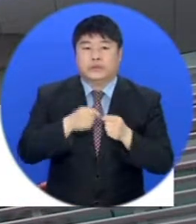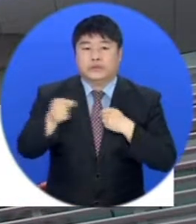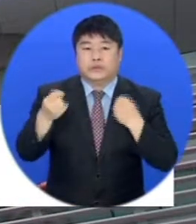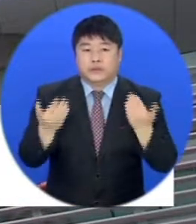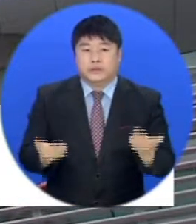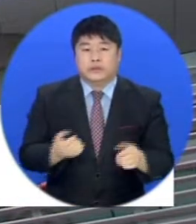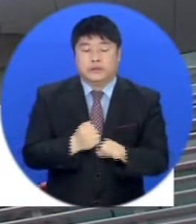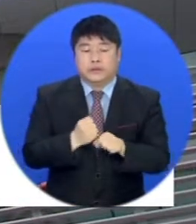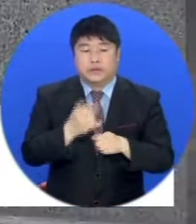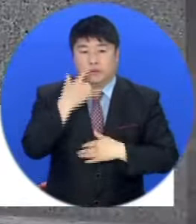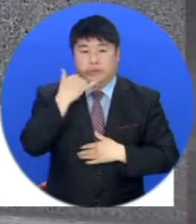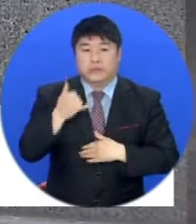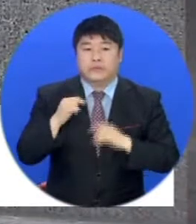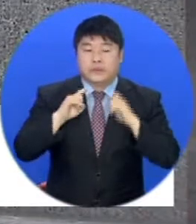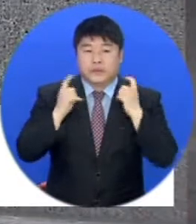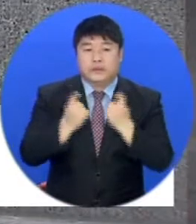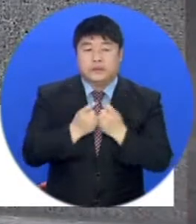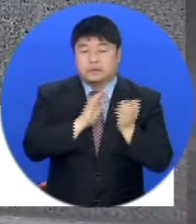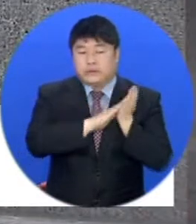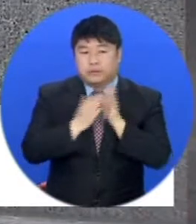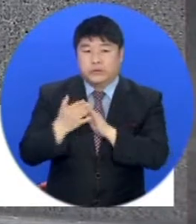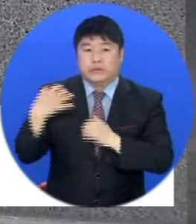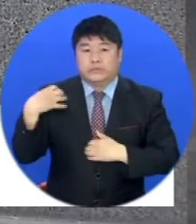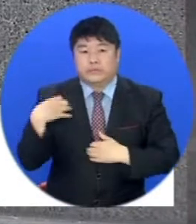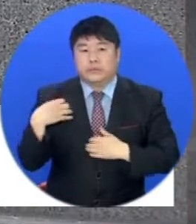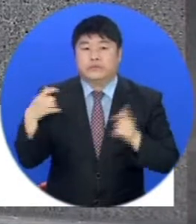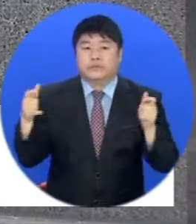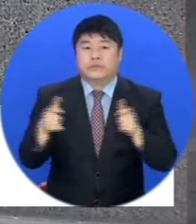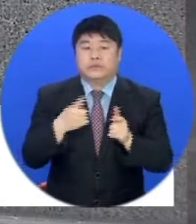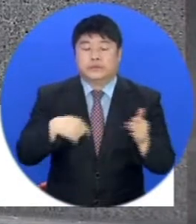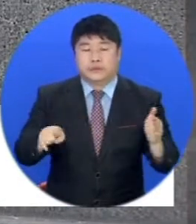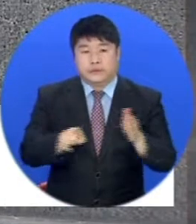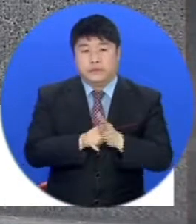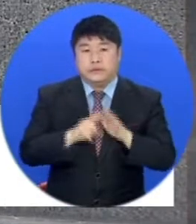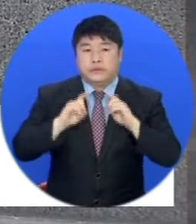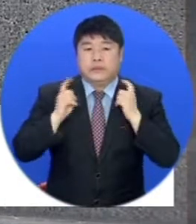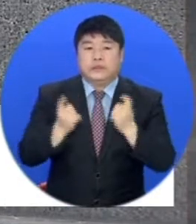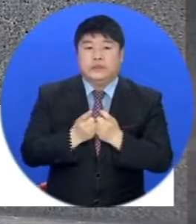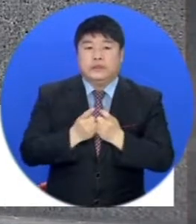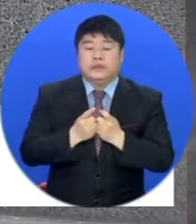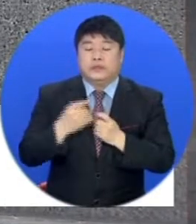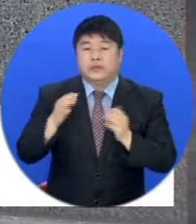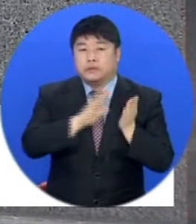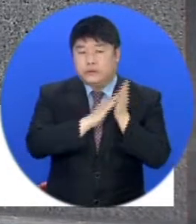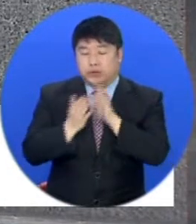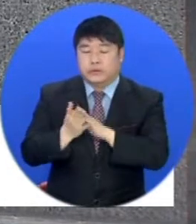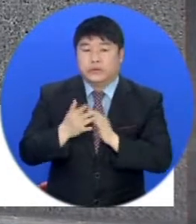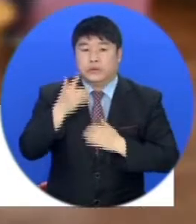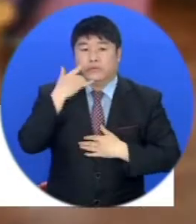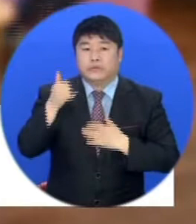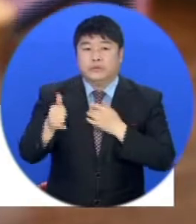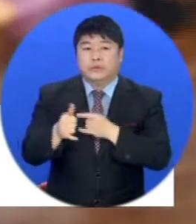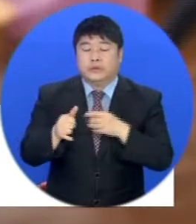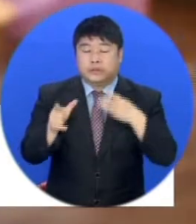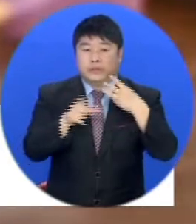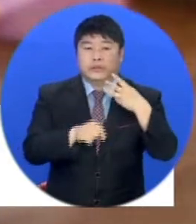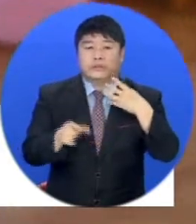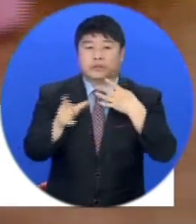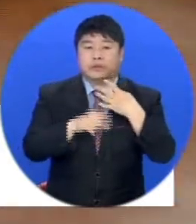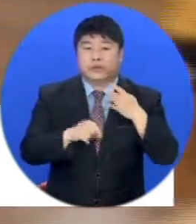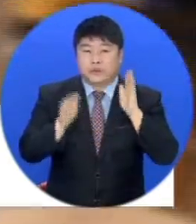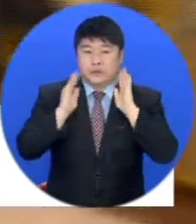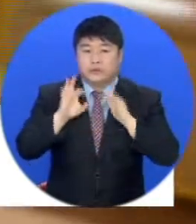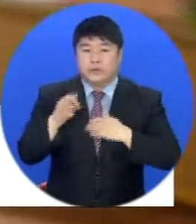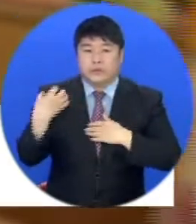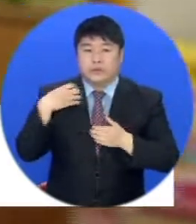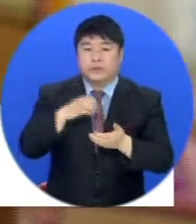인한 학부모와 사립유치원의 부담을 덜어주기 위해 사립유치원이 학부모에게 3, 4월분 수업료를 반환할